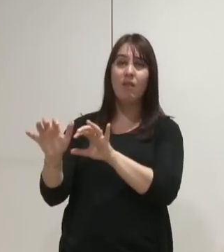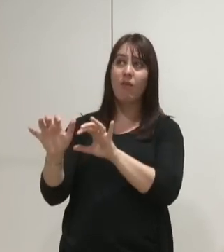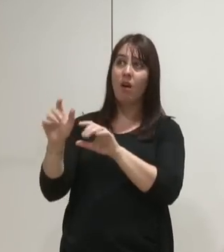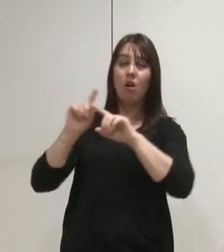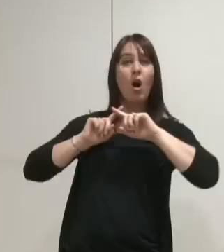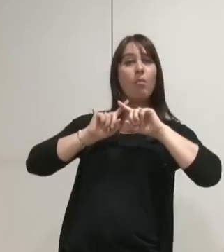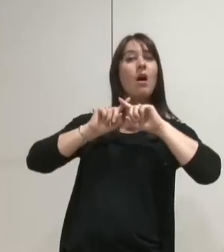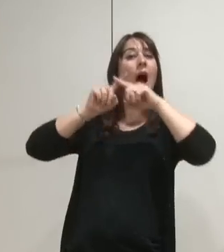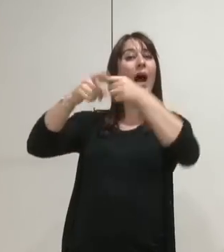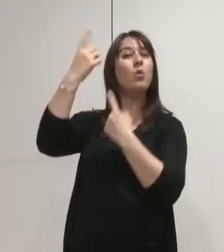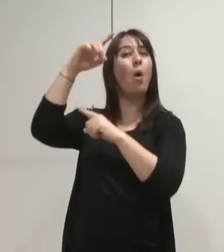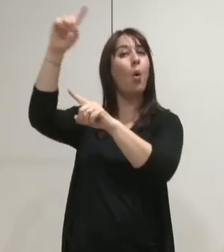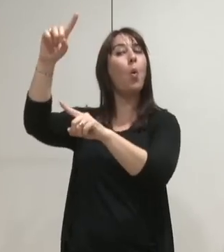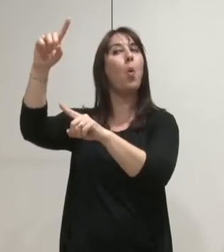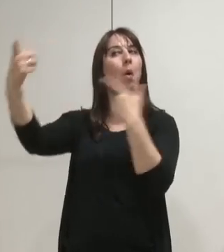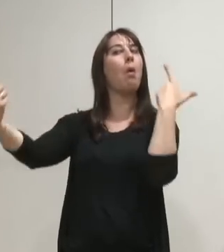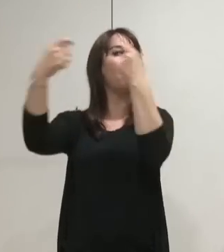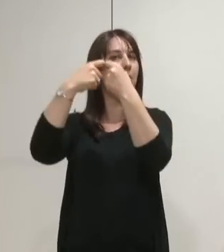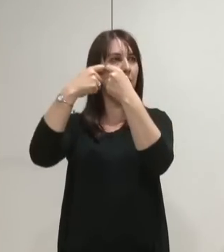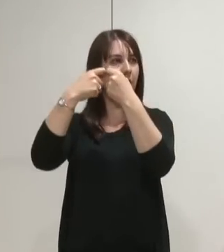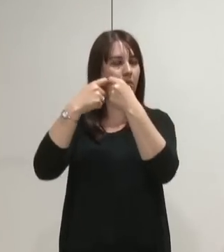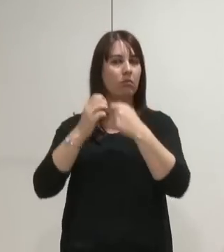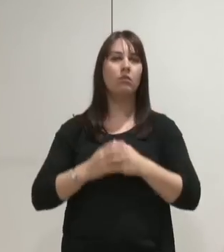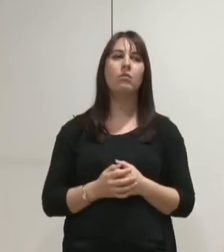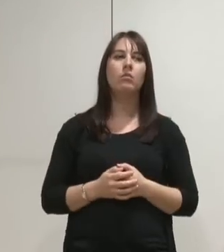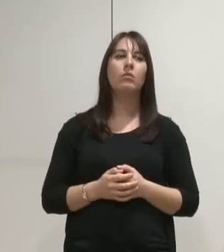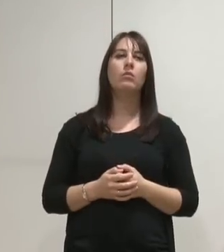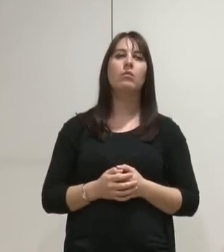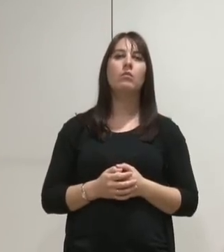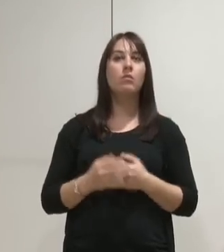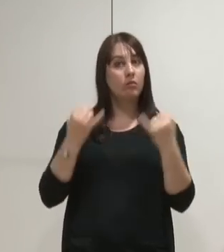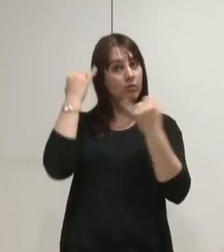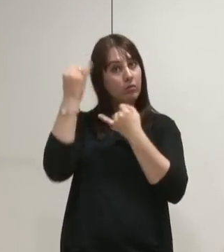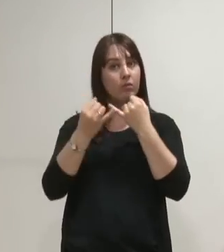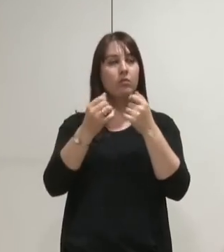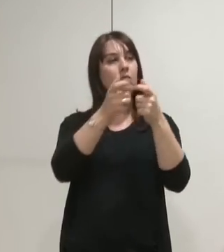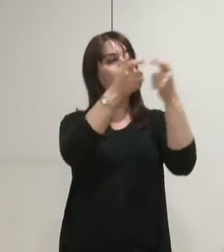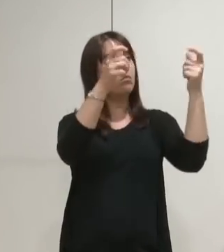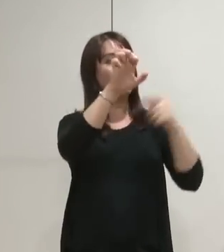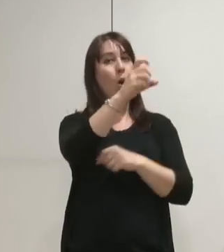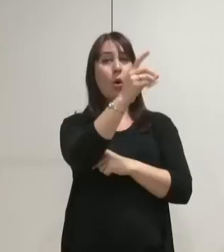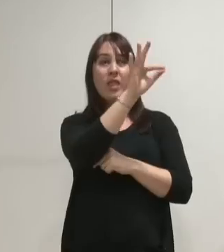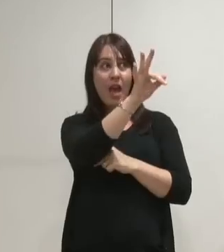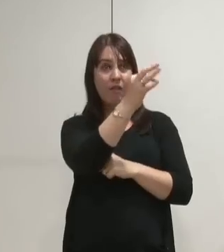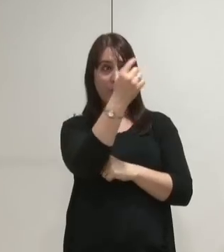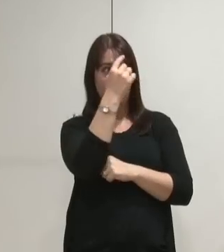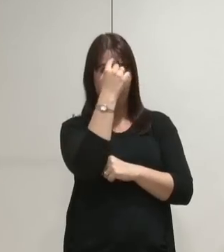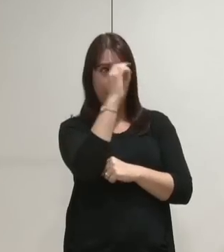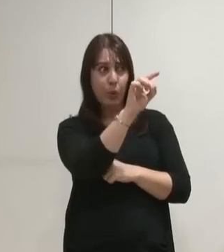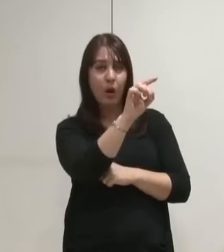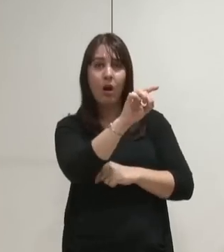arguments de ce recours ce serait pour EDF une catastrophe